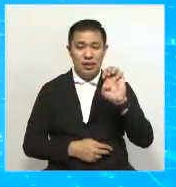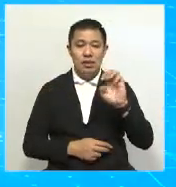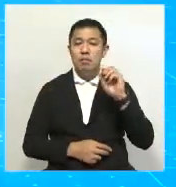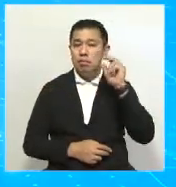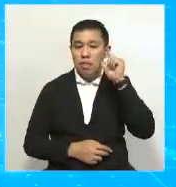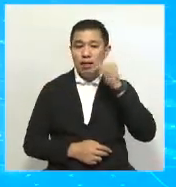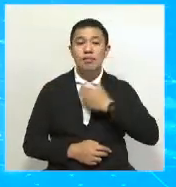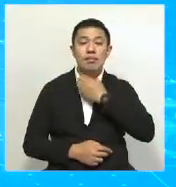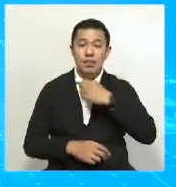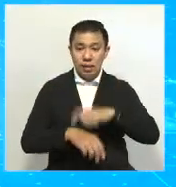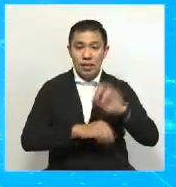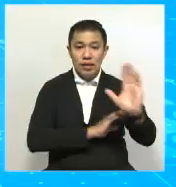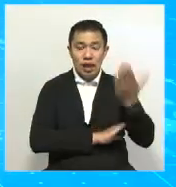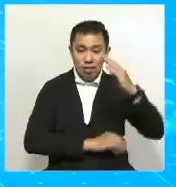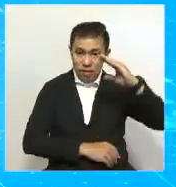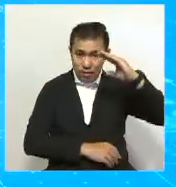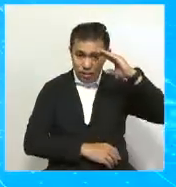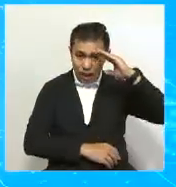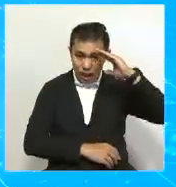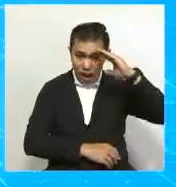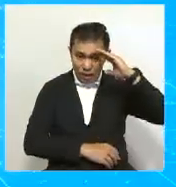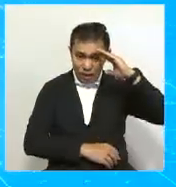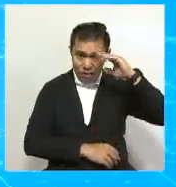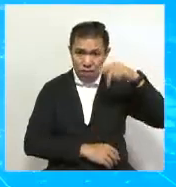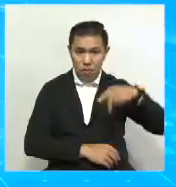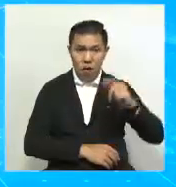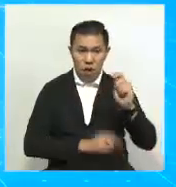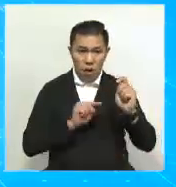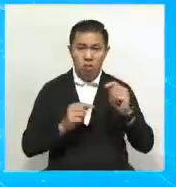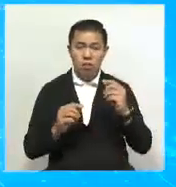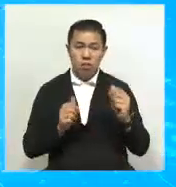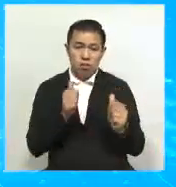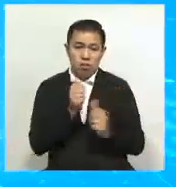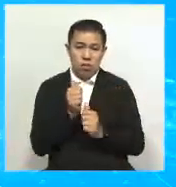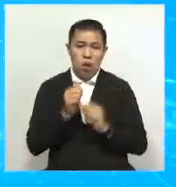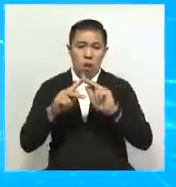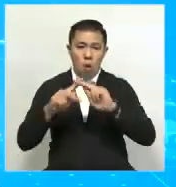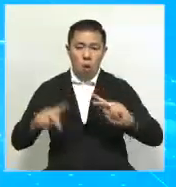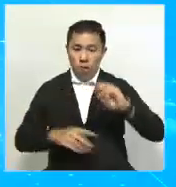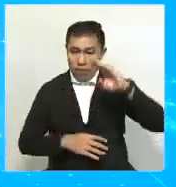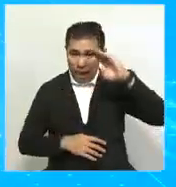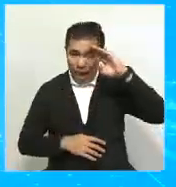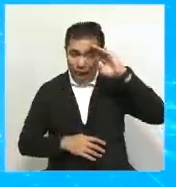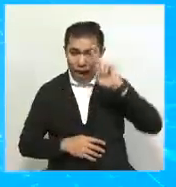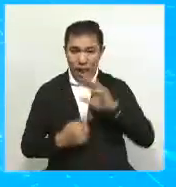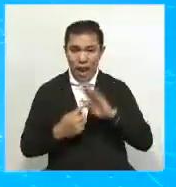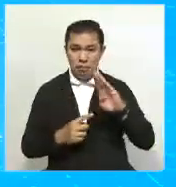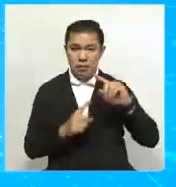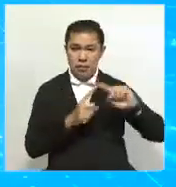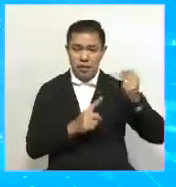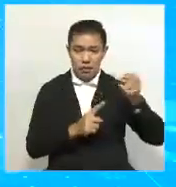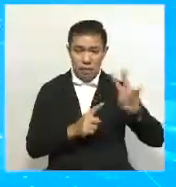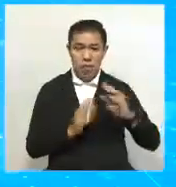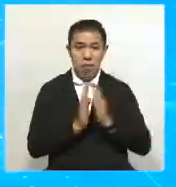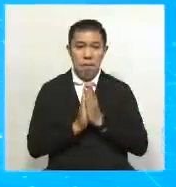หลังจากที่ก่อนหน้านี้ในช่วงเช้านะครับพันเอกพิพัฒน์ศรีทองพิมพ์รองผู้บังคับหน่วยเฉพาะกิจกรมทหารราบที่17ได้นิมนต์พระ